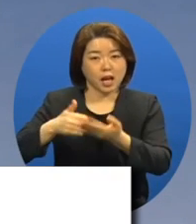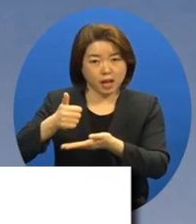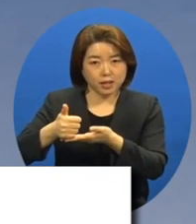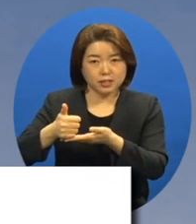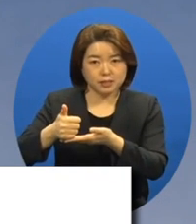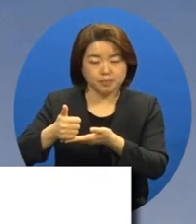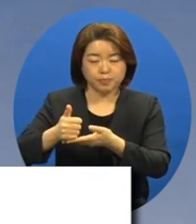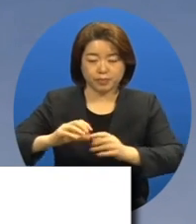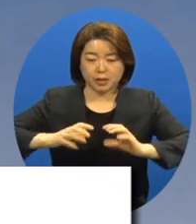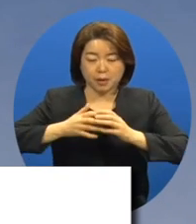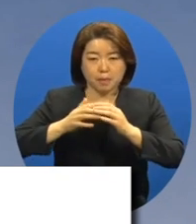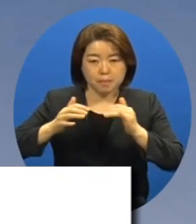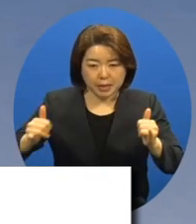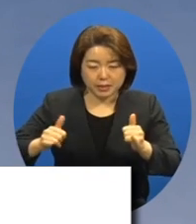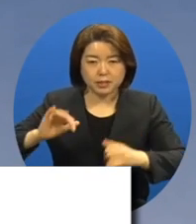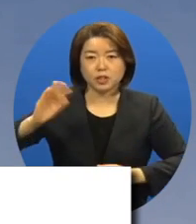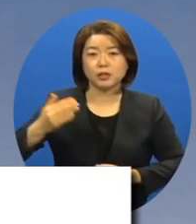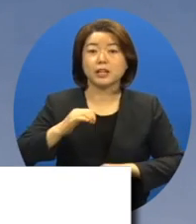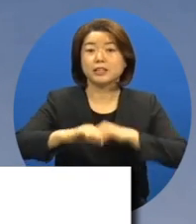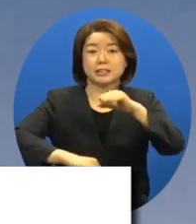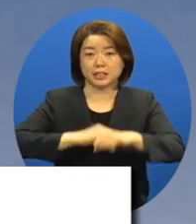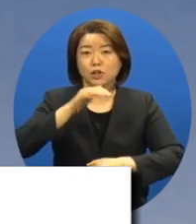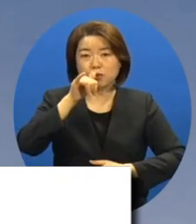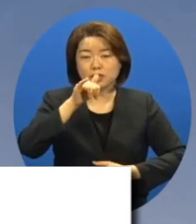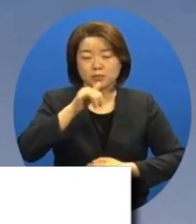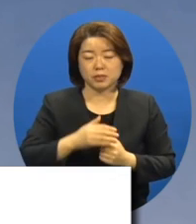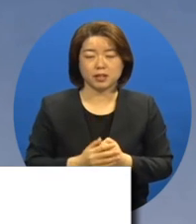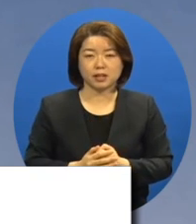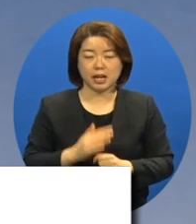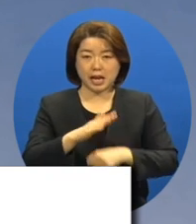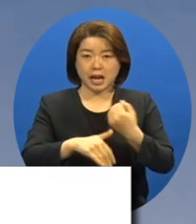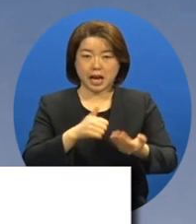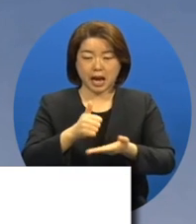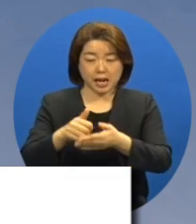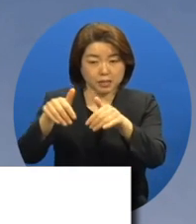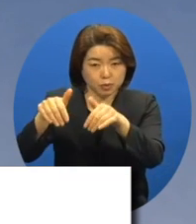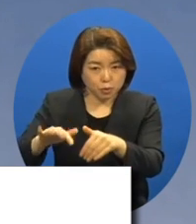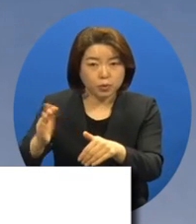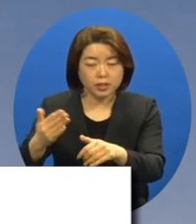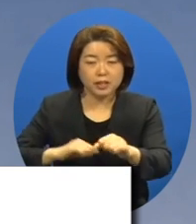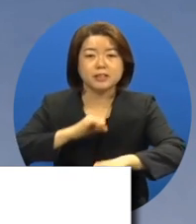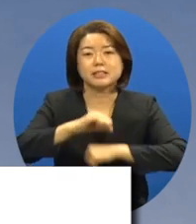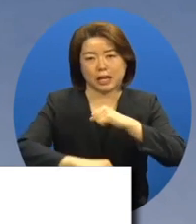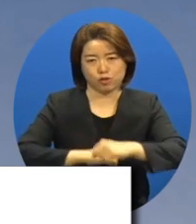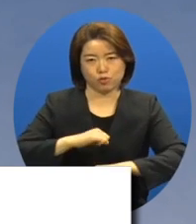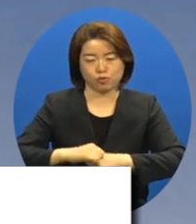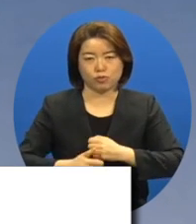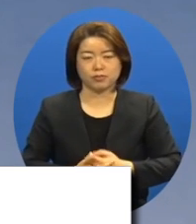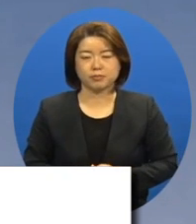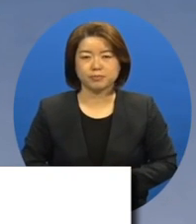백성이 되는 자유입니다 하나님의 종이 되는 자유입니다